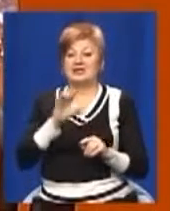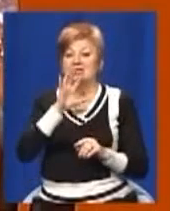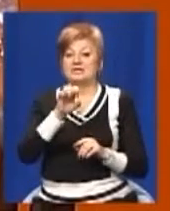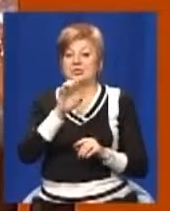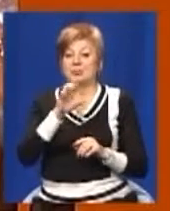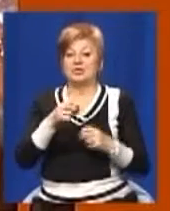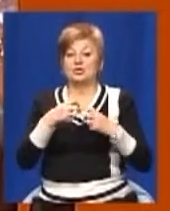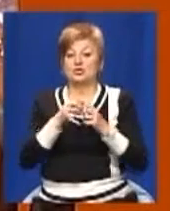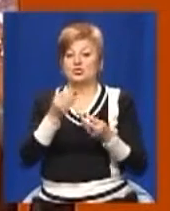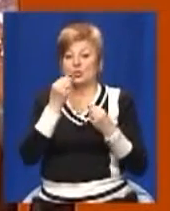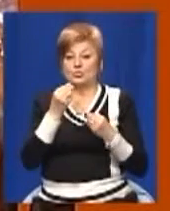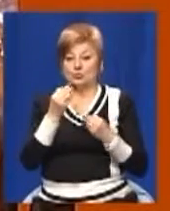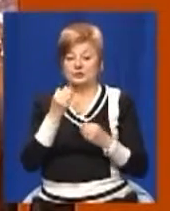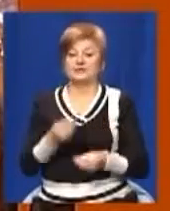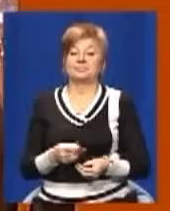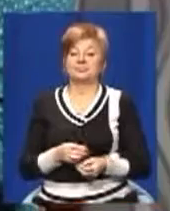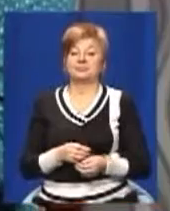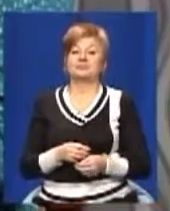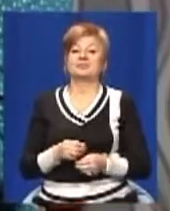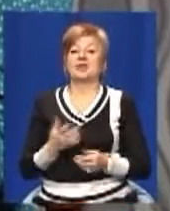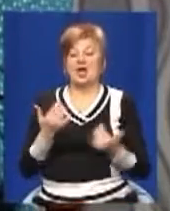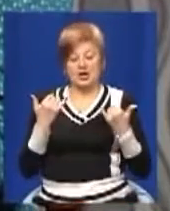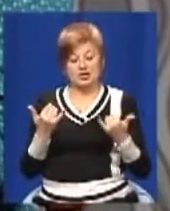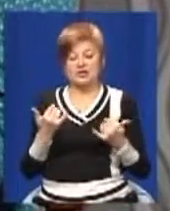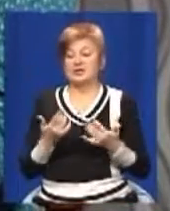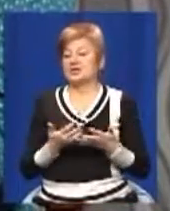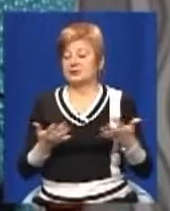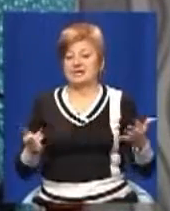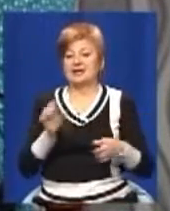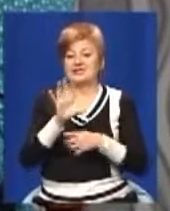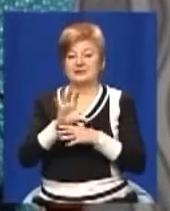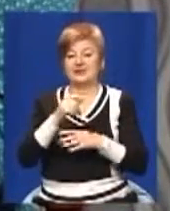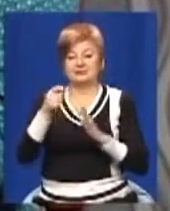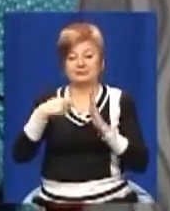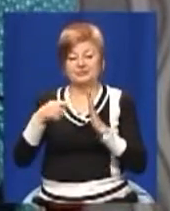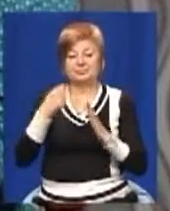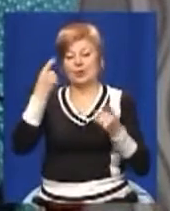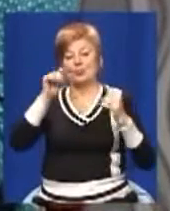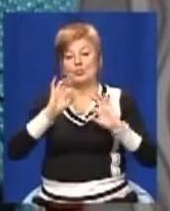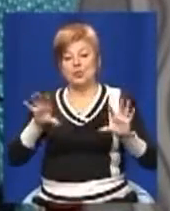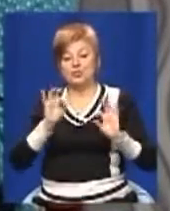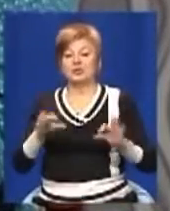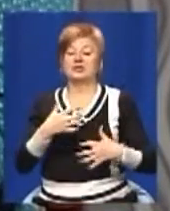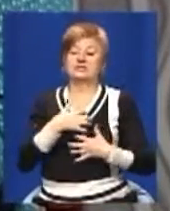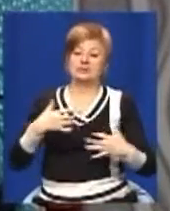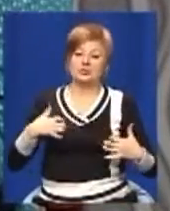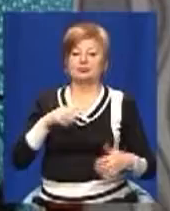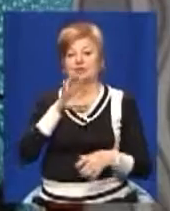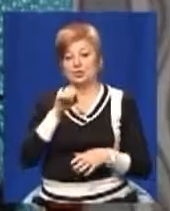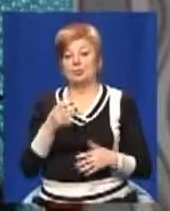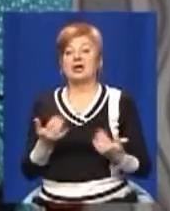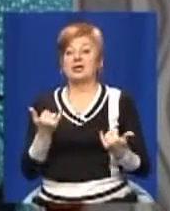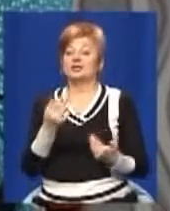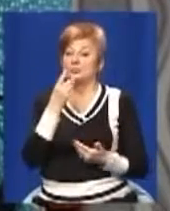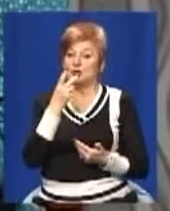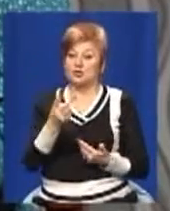кісточки динозавра. Ну, зараз дуже багато і знімають мультиків і про тваринок, і про цуциків, а також знімають не